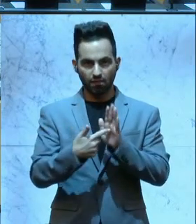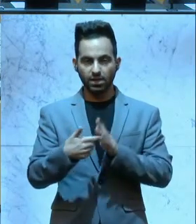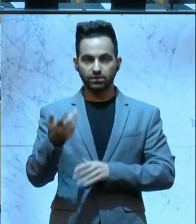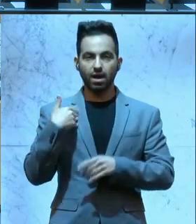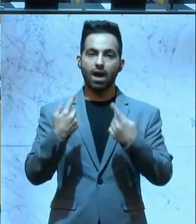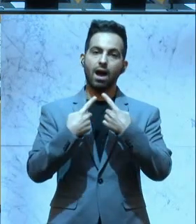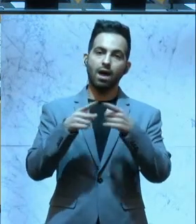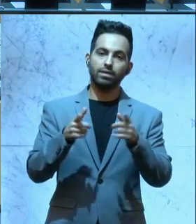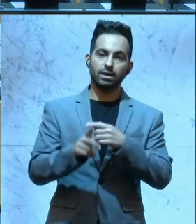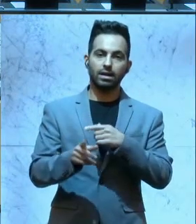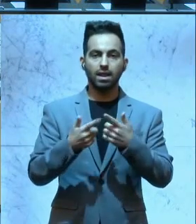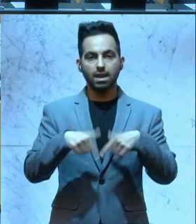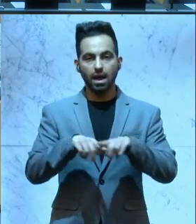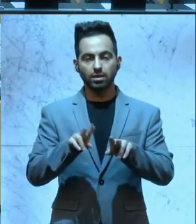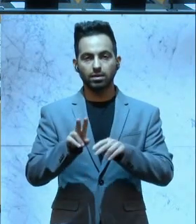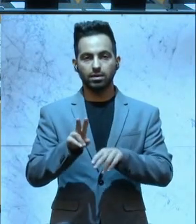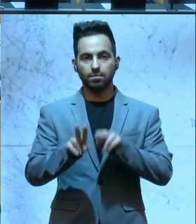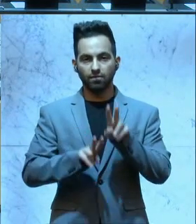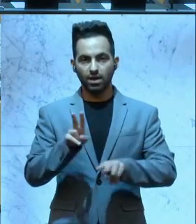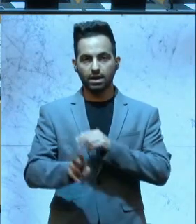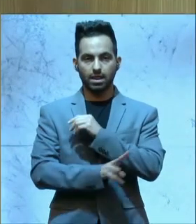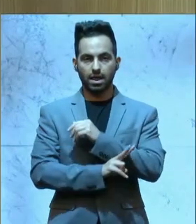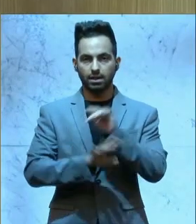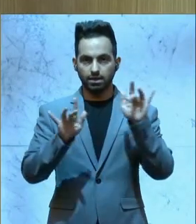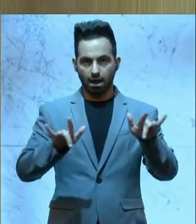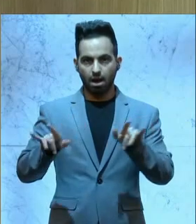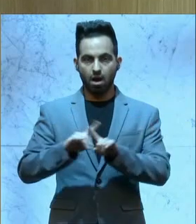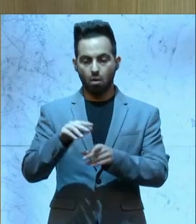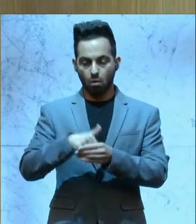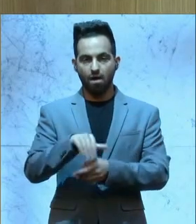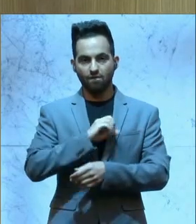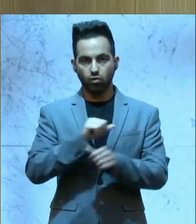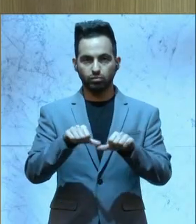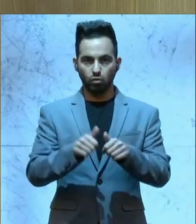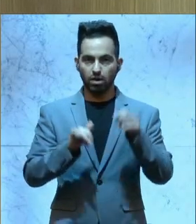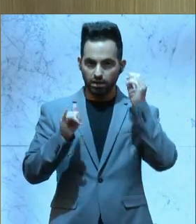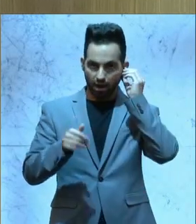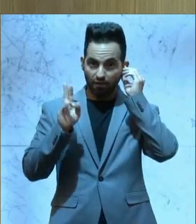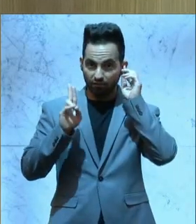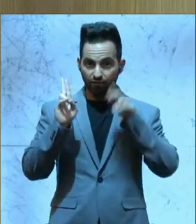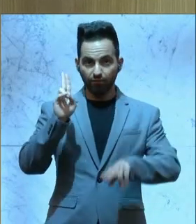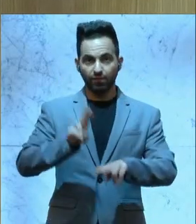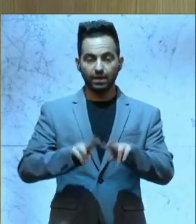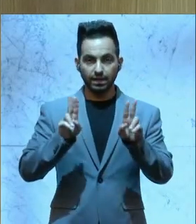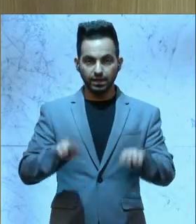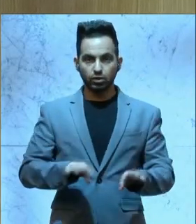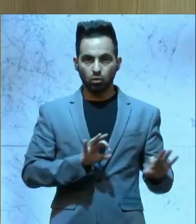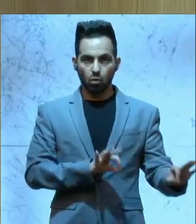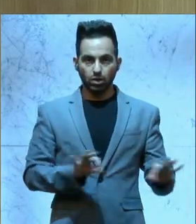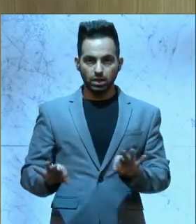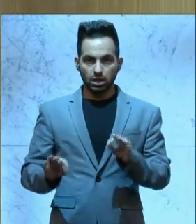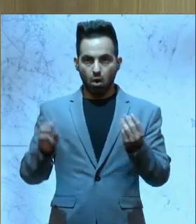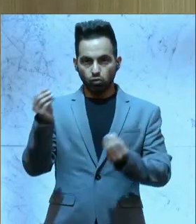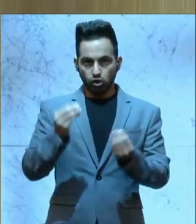eine Pflegelehre haben, dass diese Pflegelehre auch ein Erfolgsmodell ist, wenn man sie denn richtig und ordentlich